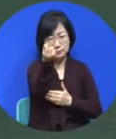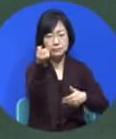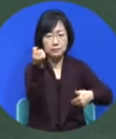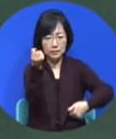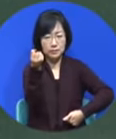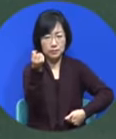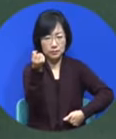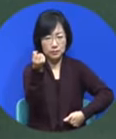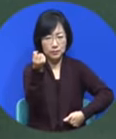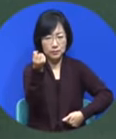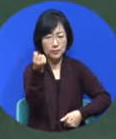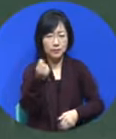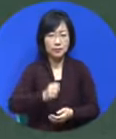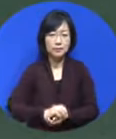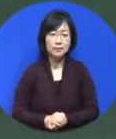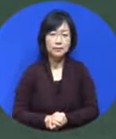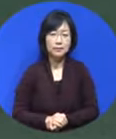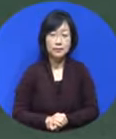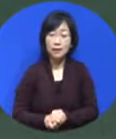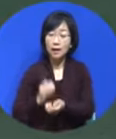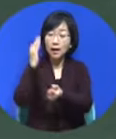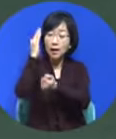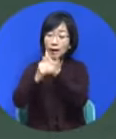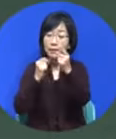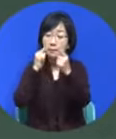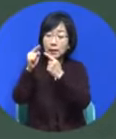지고가라 하 말씀이